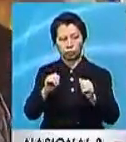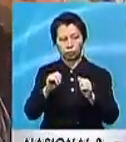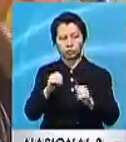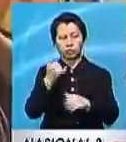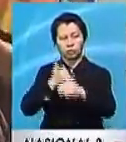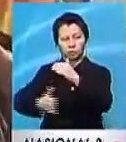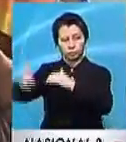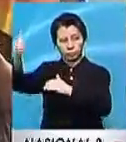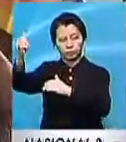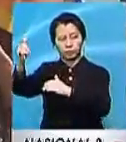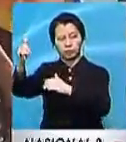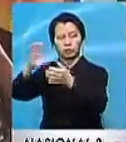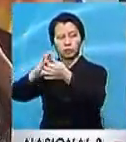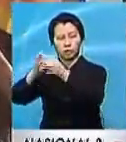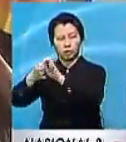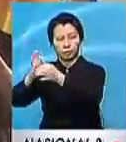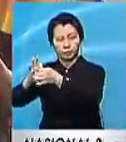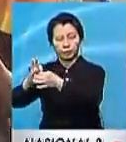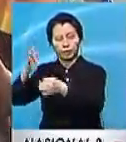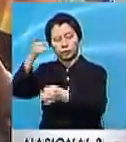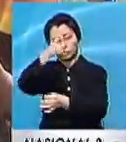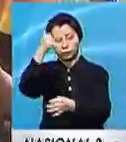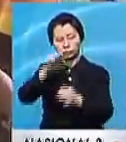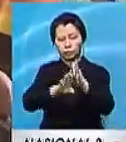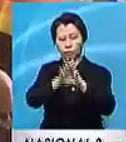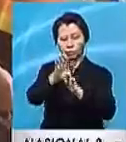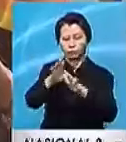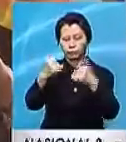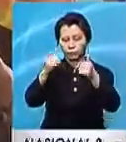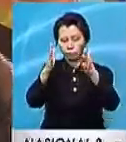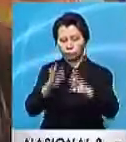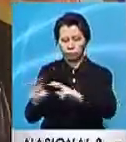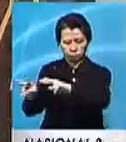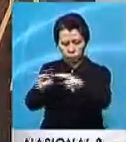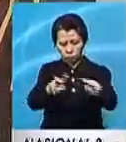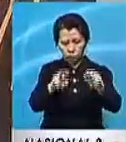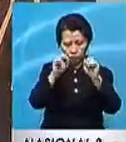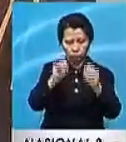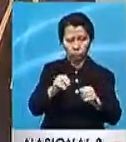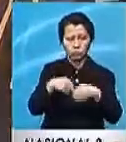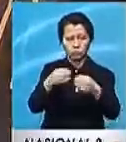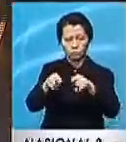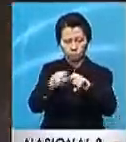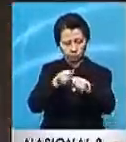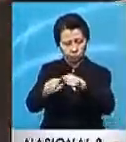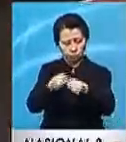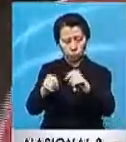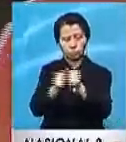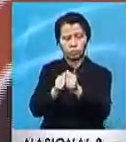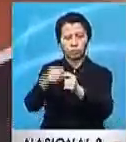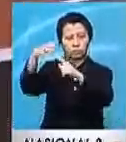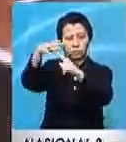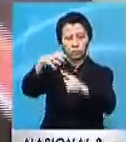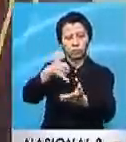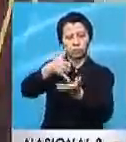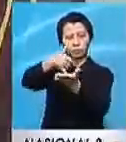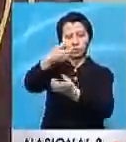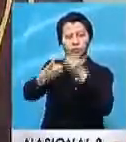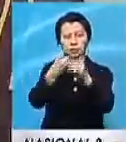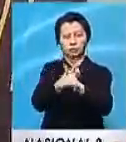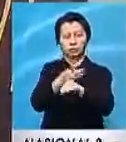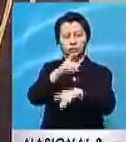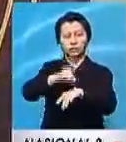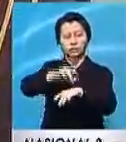diri ke Sukan Olimpik. Ini berdasarkan prestasi semasa atlet yang dilihat mampu untuk memberikan saingan pada kejohanan Piala Dunia di